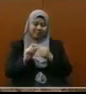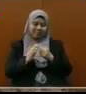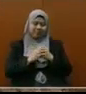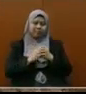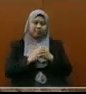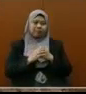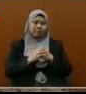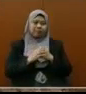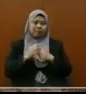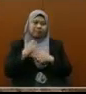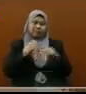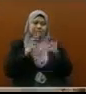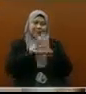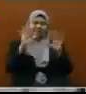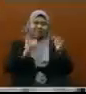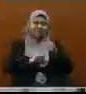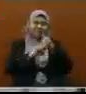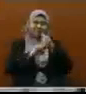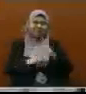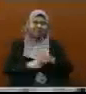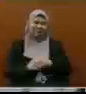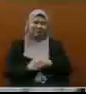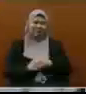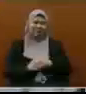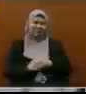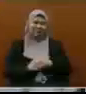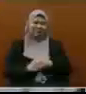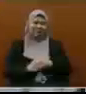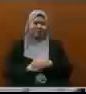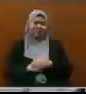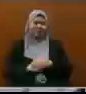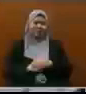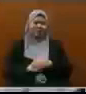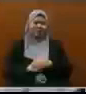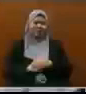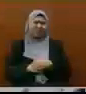Saya tak sokong. Oh, sokong. Silakan.